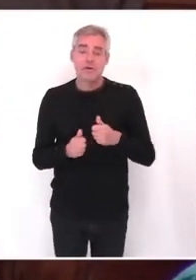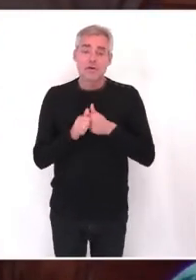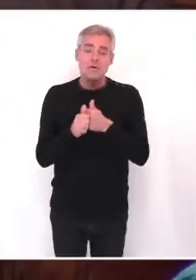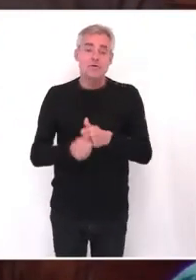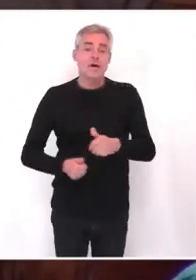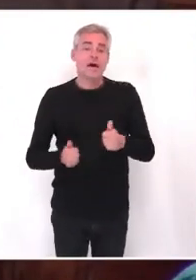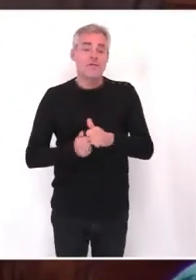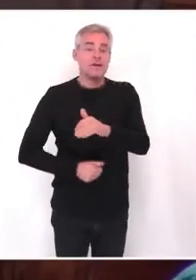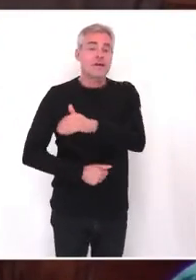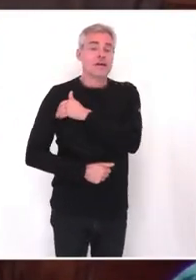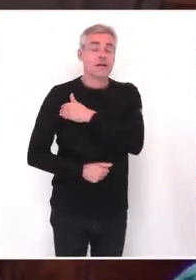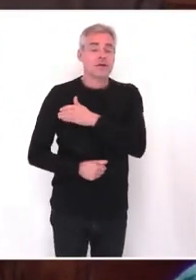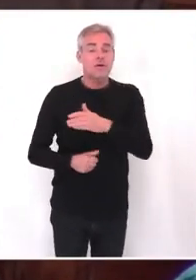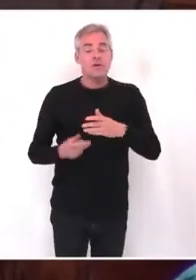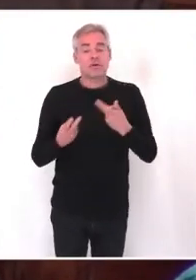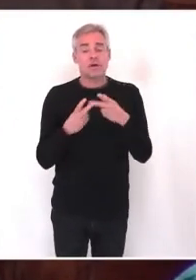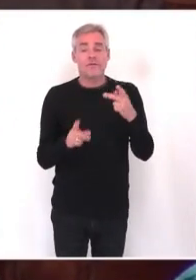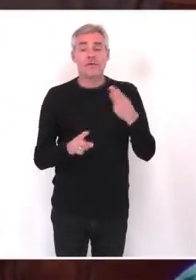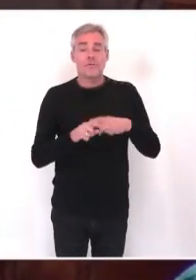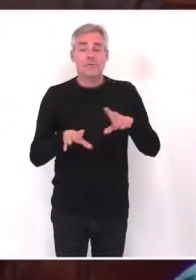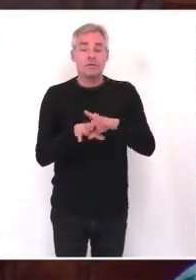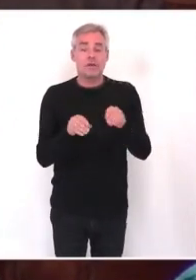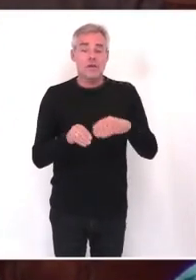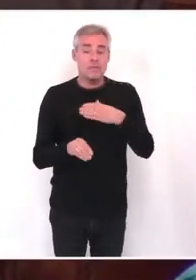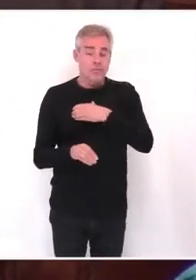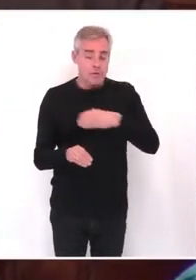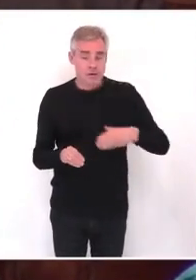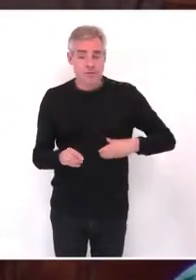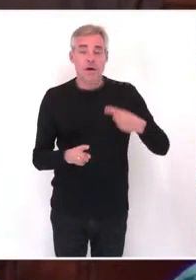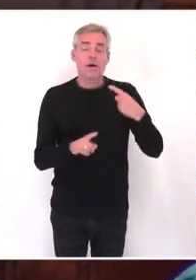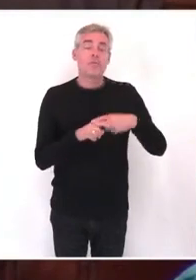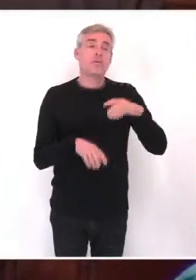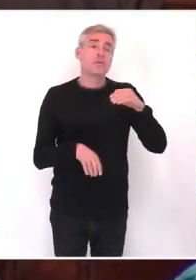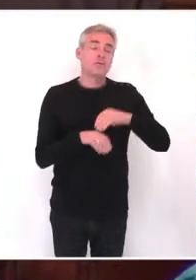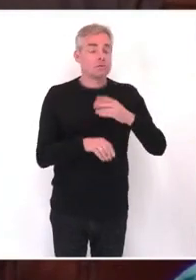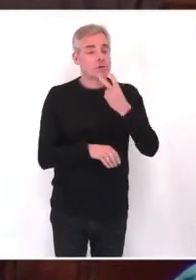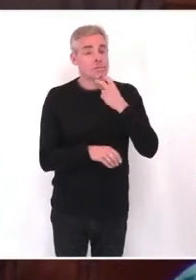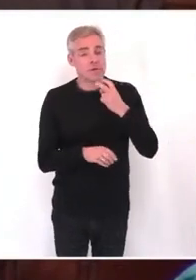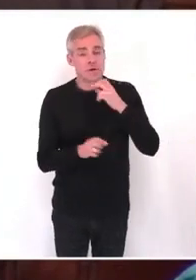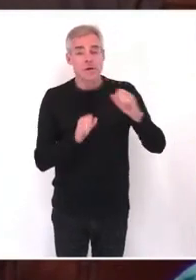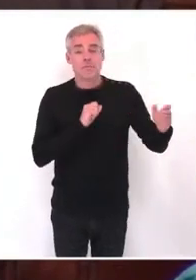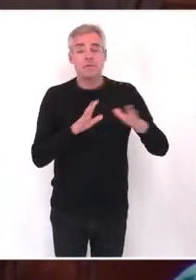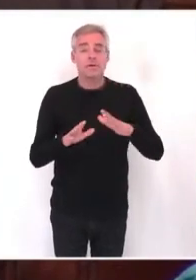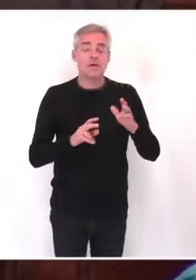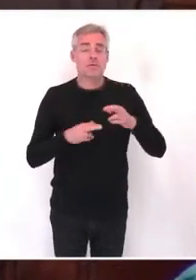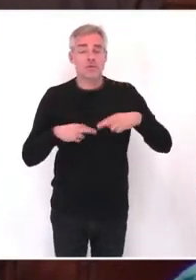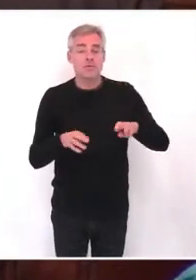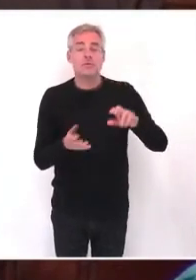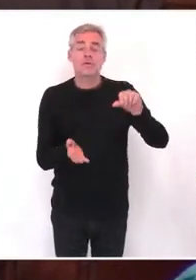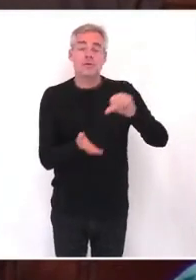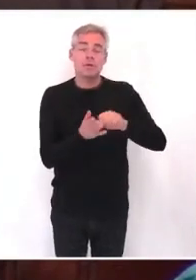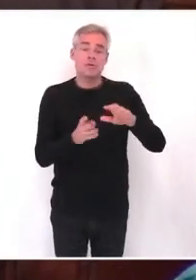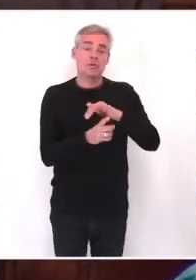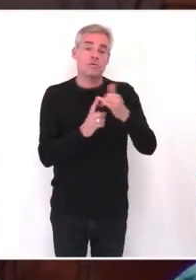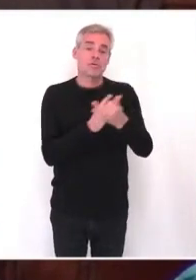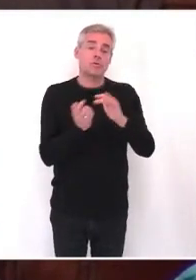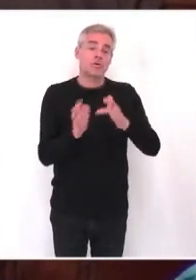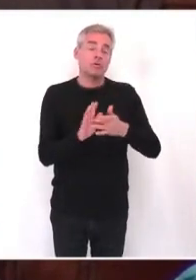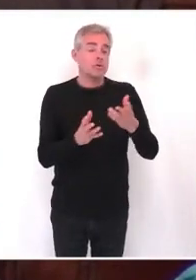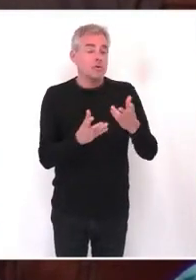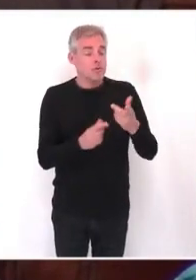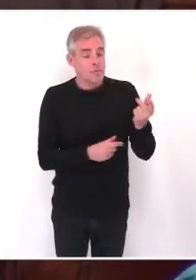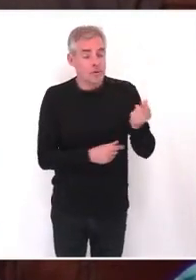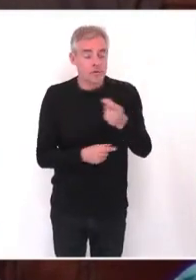agents de la ville et l'équipe municipale, aux côtés des conseils citoyens, des médiateurs de rue, des centres sociaux et de tous les partenaires et